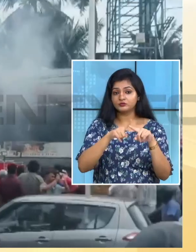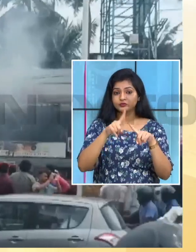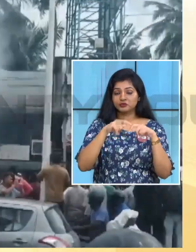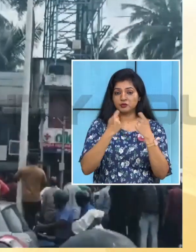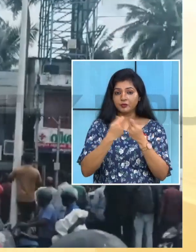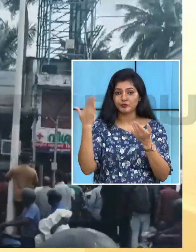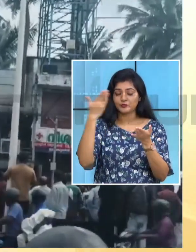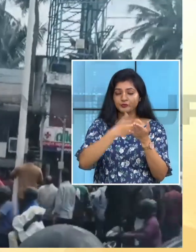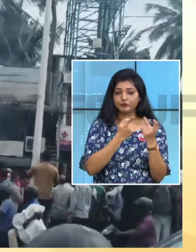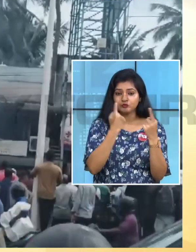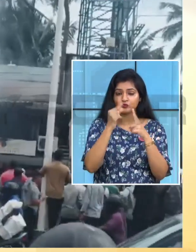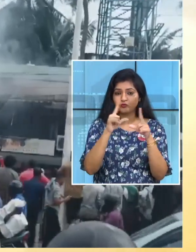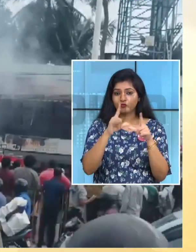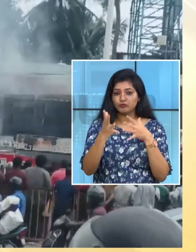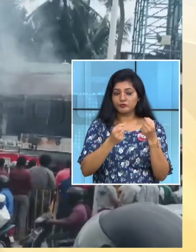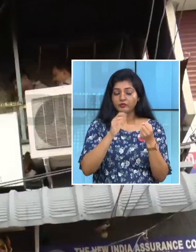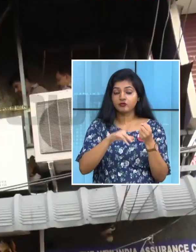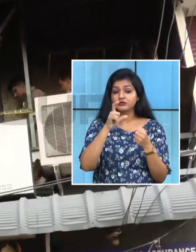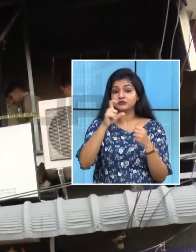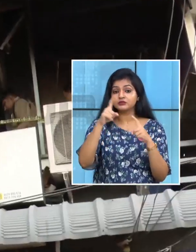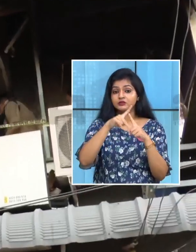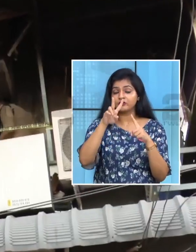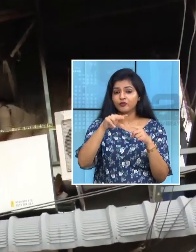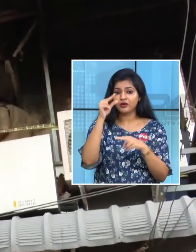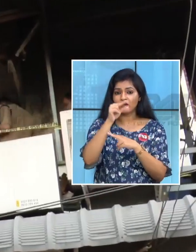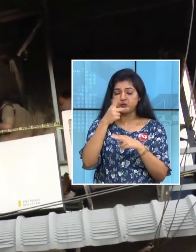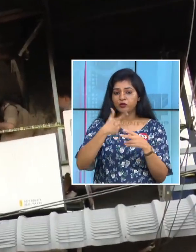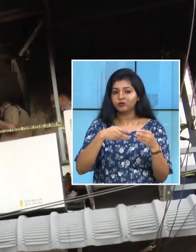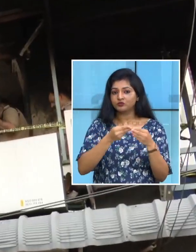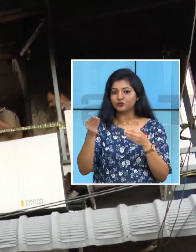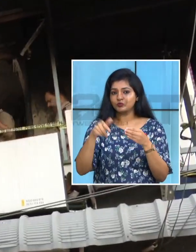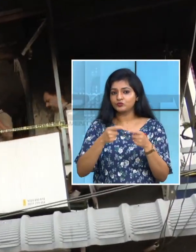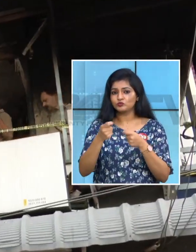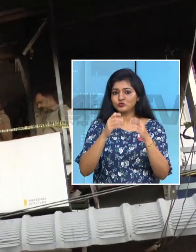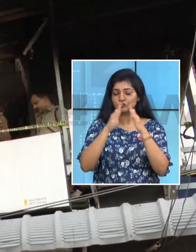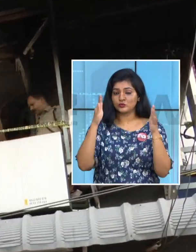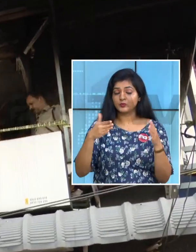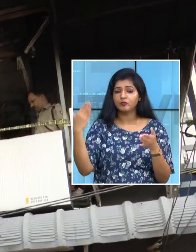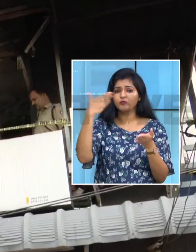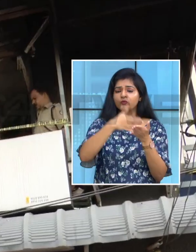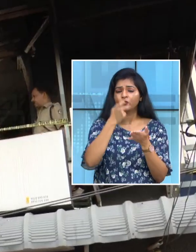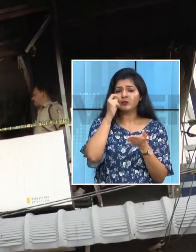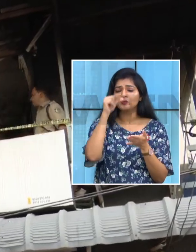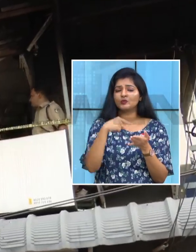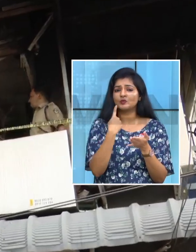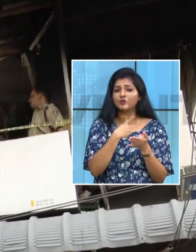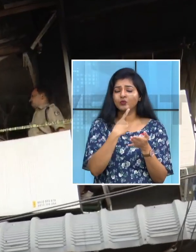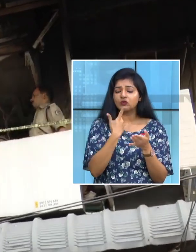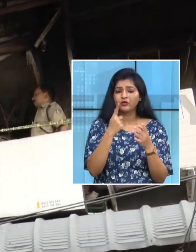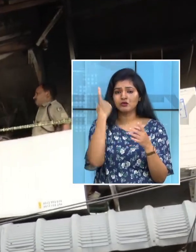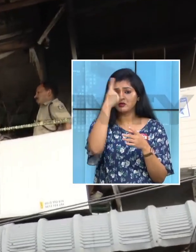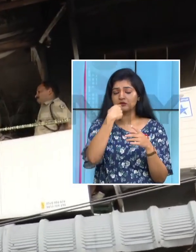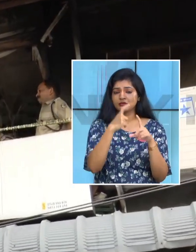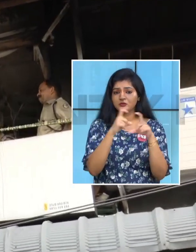ഉദ്യോഗസ്ഥരുണ്ട്. ചില CCTV ദൃശ്യങ്ങൾ, ഒന്ന് ഈ തൊട്ടടുത്ത കടകളിലൊക്കെ CCTV ദൃശ്യങ്ങളിൽ ഈ വന്ന ആൾ ആരാണ് എന്നുള്ളത് തെളിഞ്ഞിട്ടില്ല